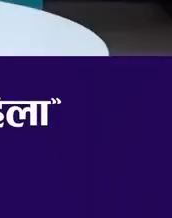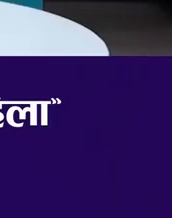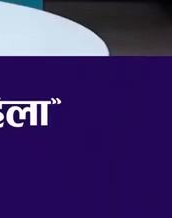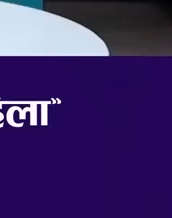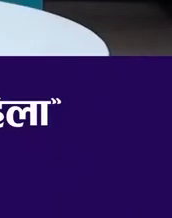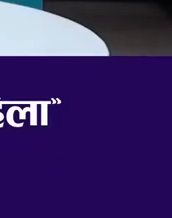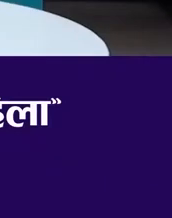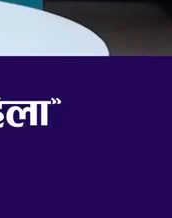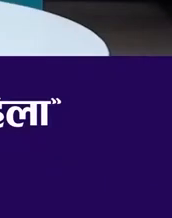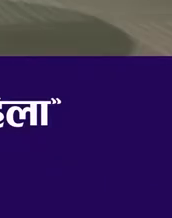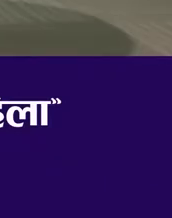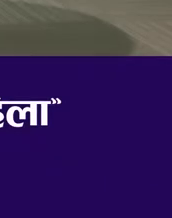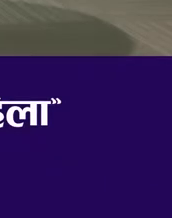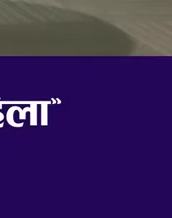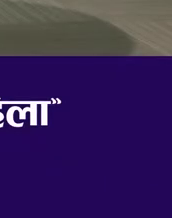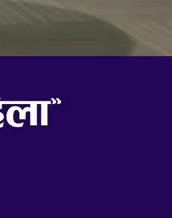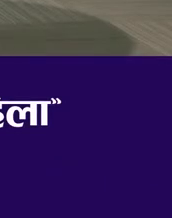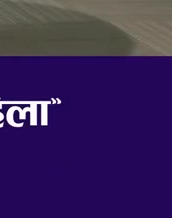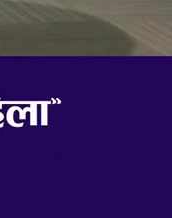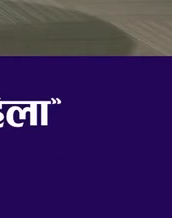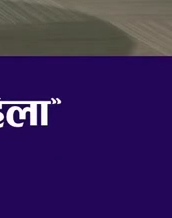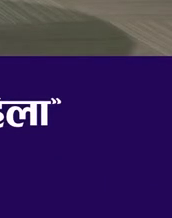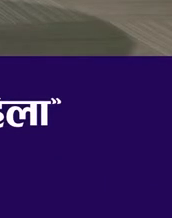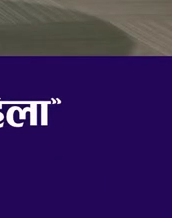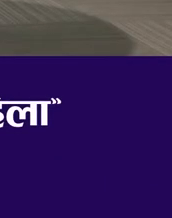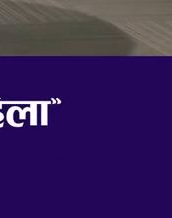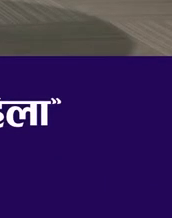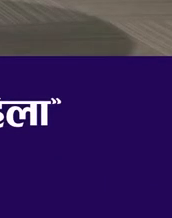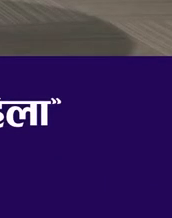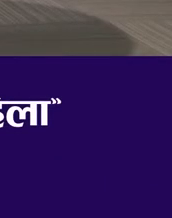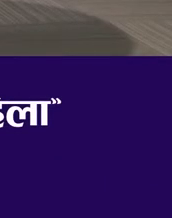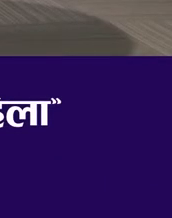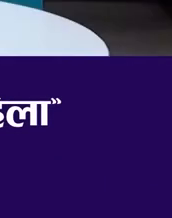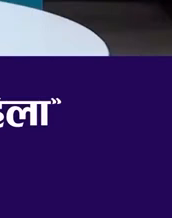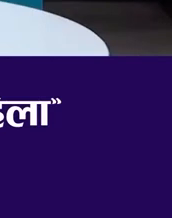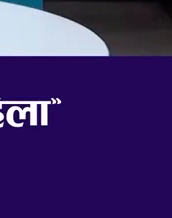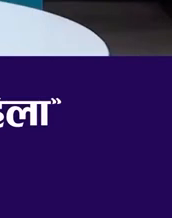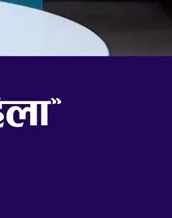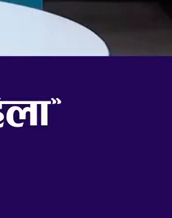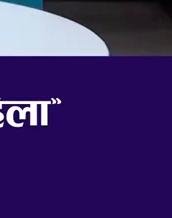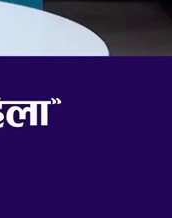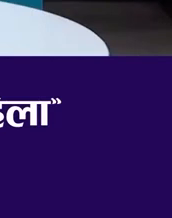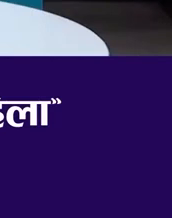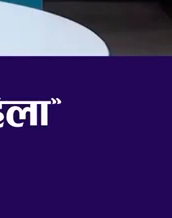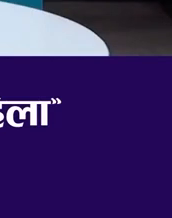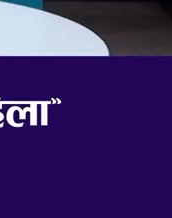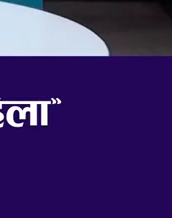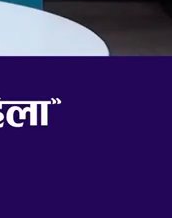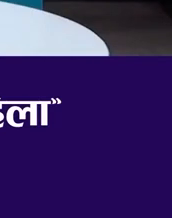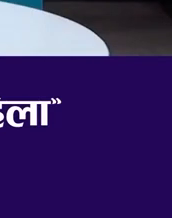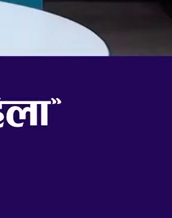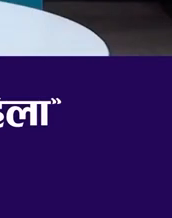ब्रिटिश काउंसिल नेपाल को प्रस्तुति रोड टू कप 26 जलवायु नेतृत्व में महिला वैज्ञानिक